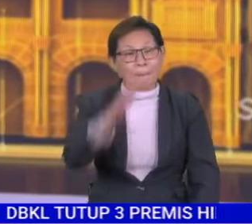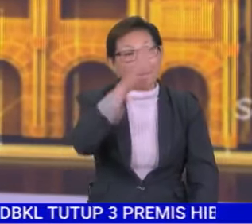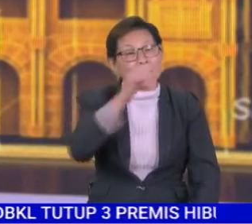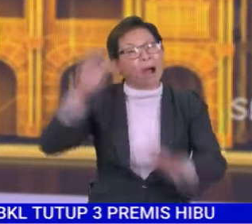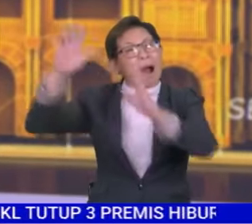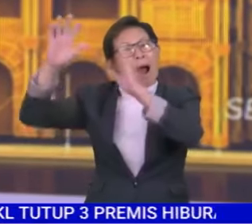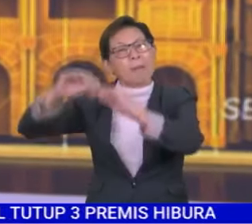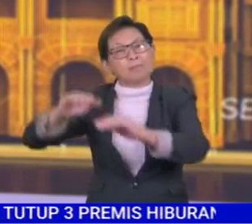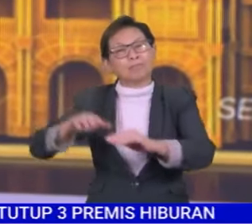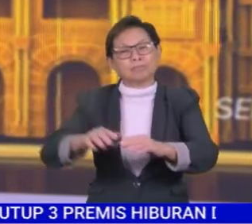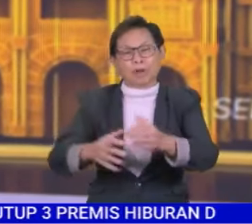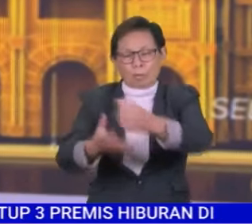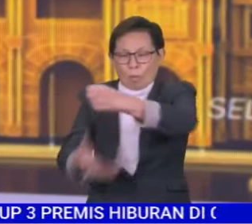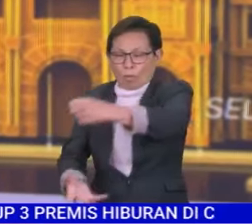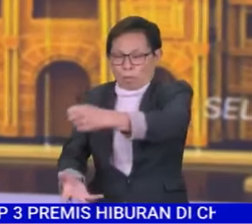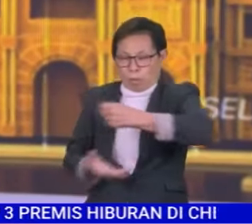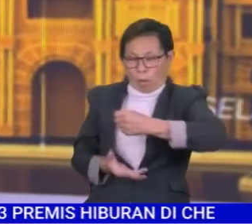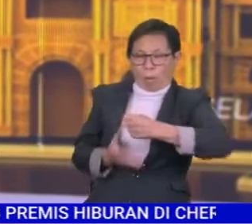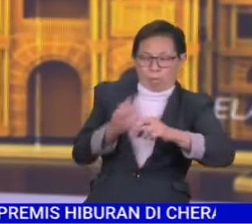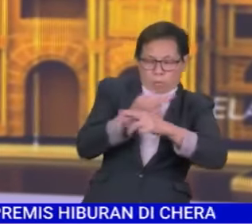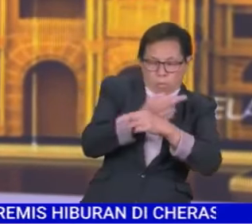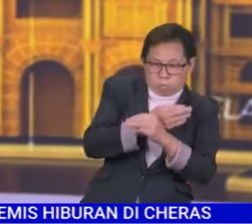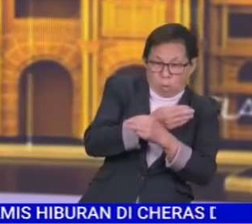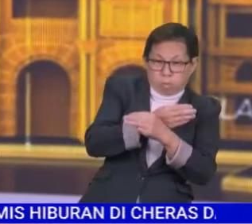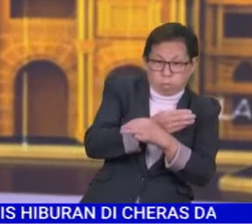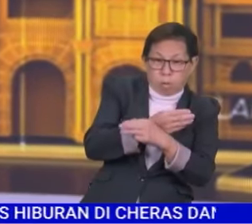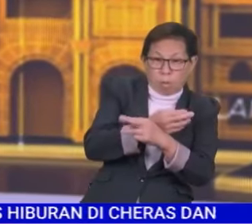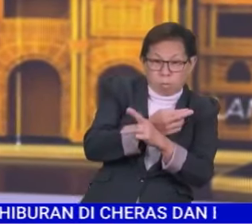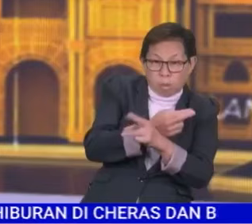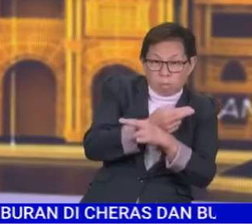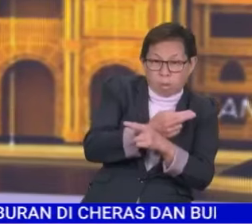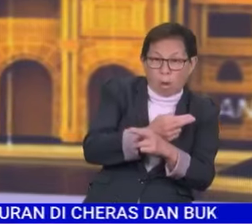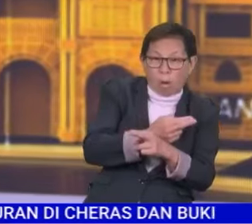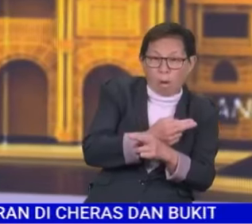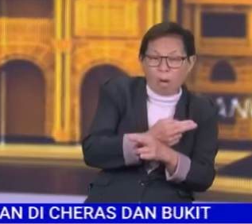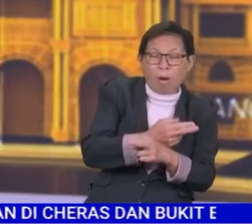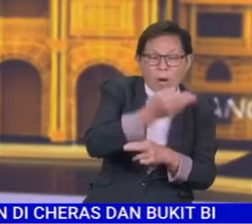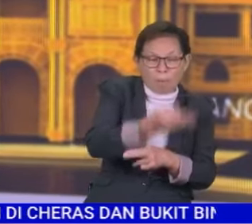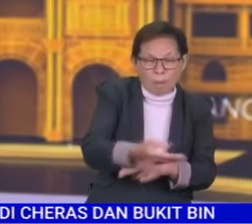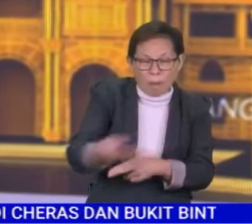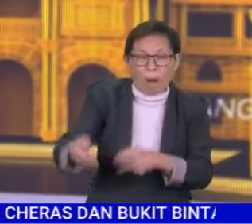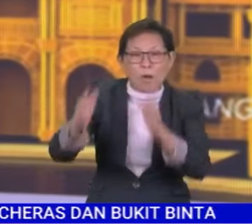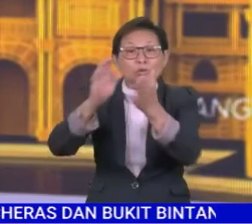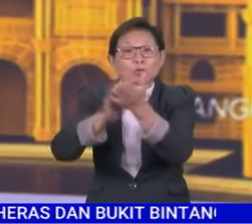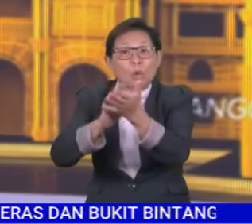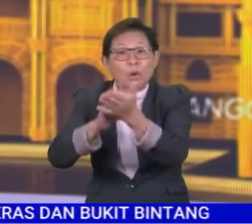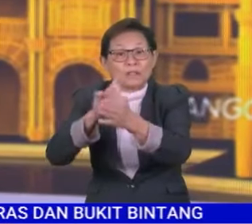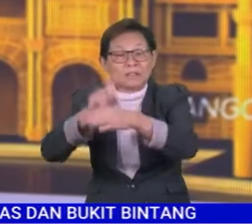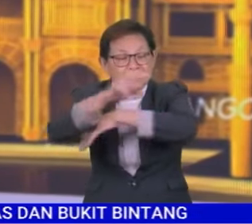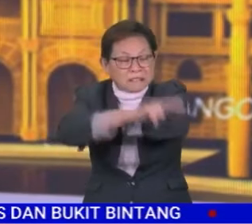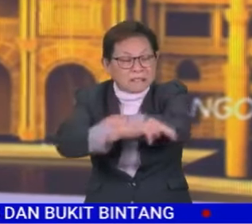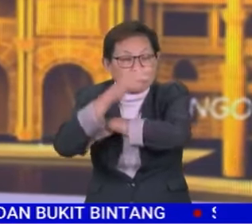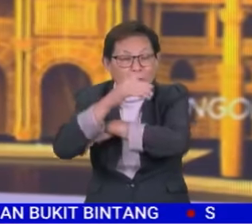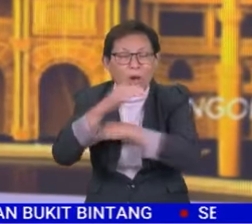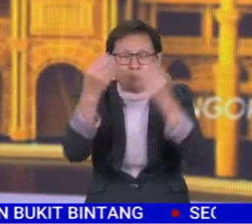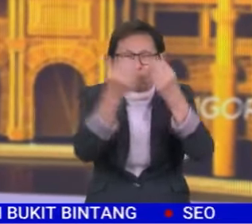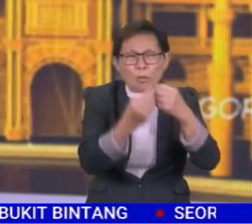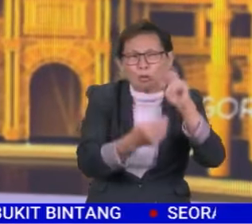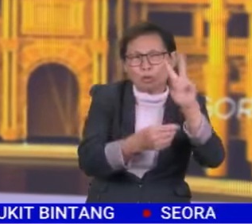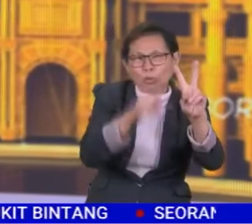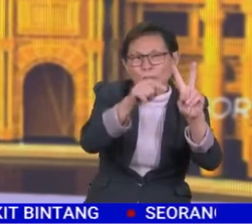Melaka berharap menerima peruntukan bagi membaik pulih fasiliti dan infrastruktur sekolah di negeri tersebut. Ia berikutan